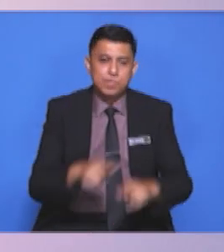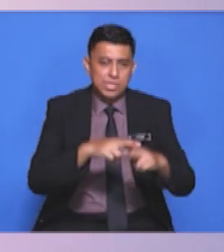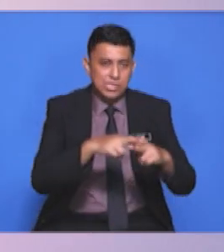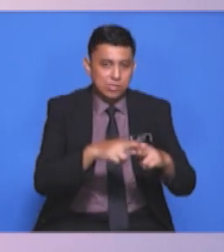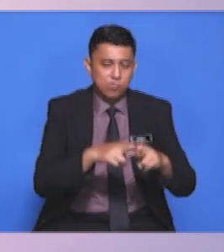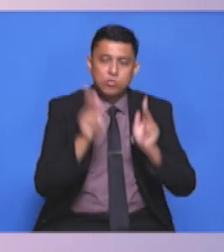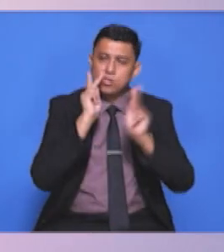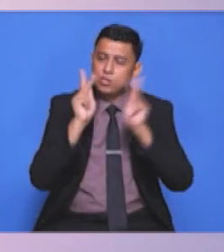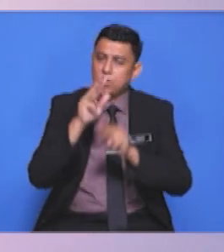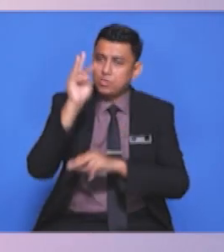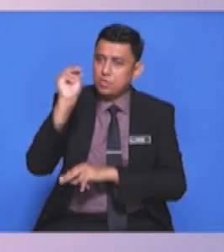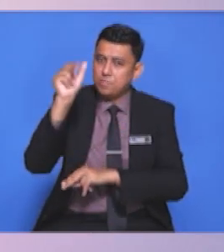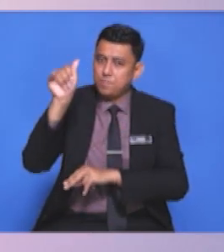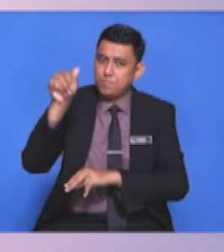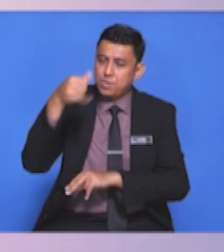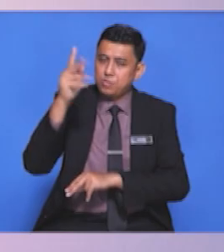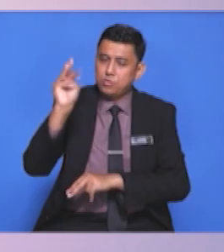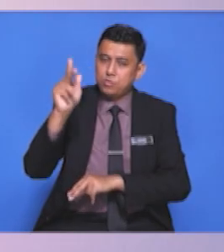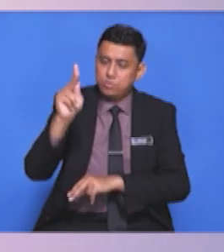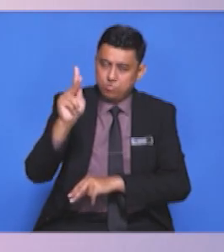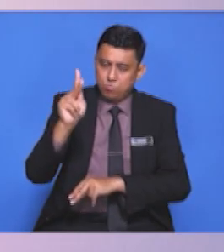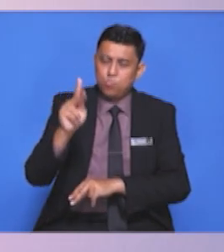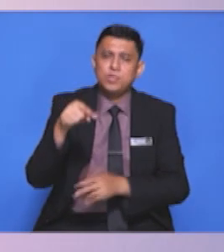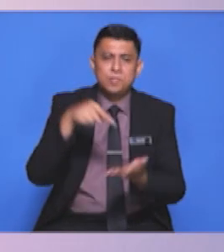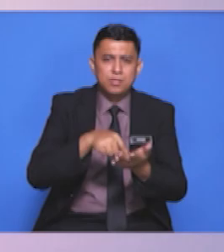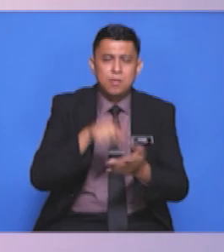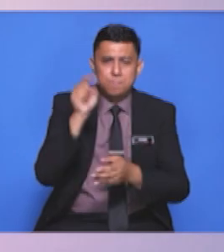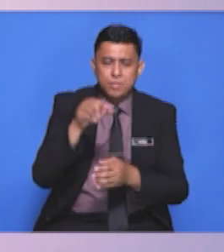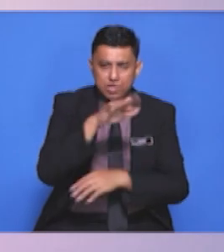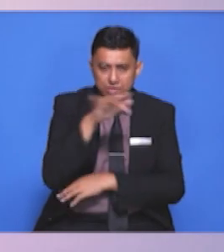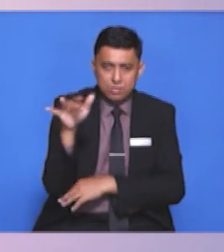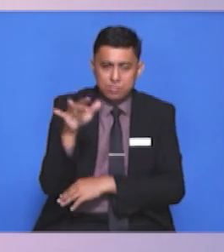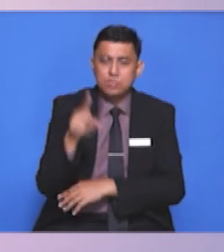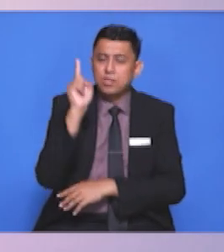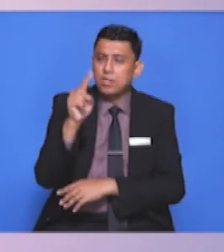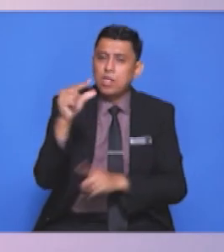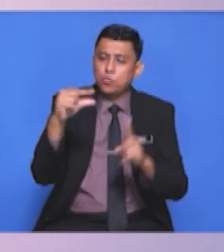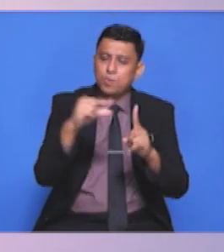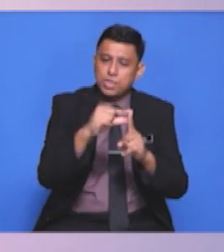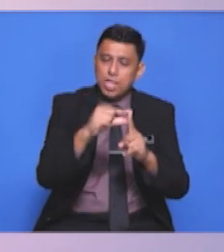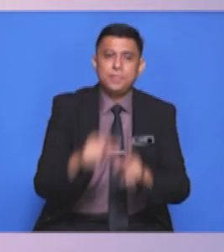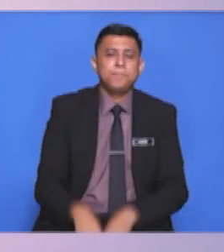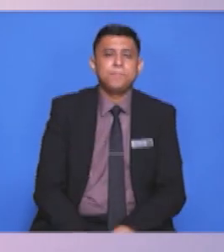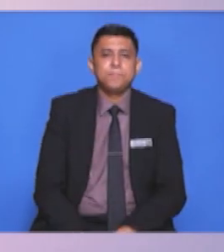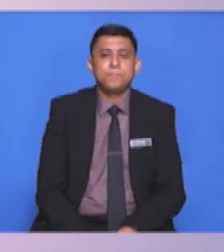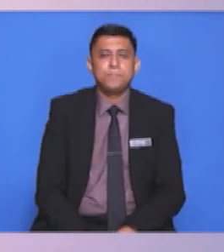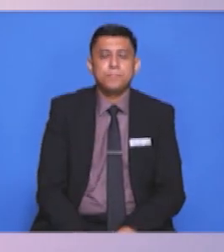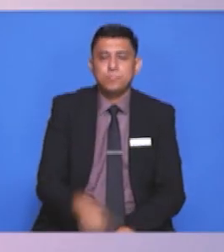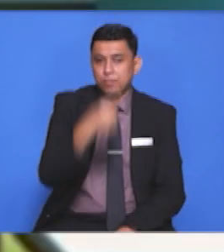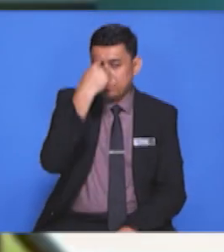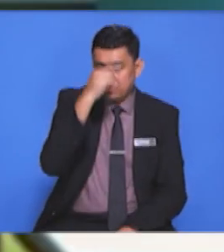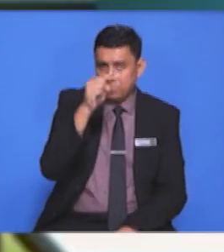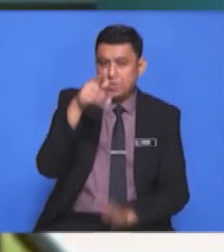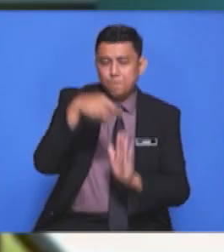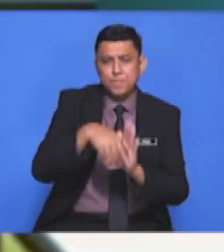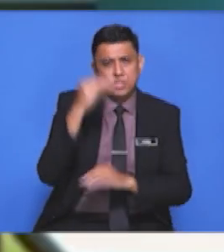kata majmuk mantap perlu dieja sebagai satu perkataan untuk